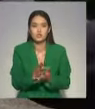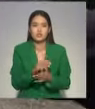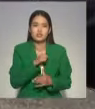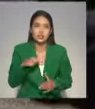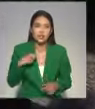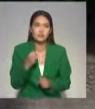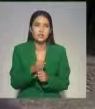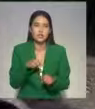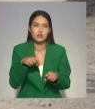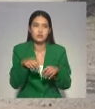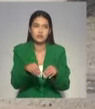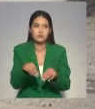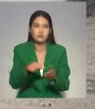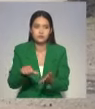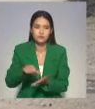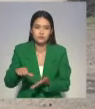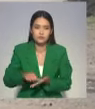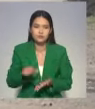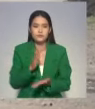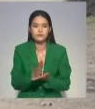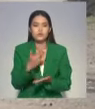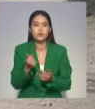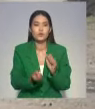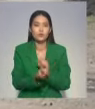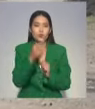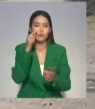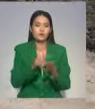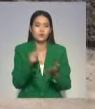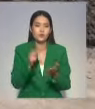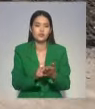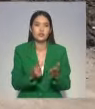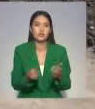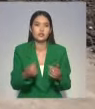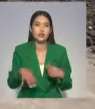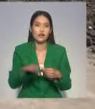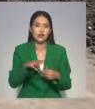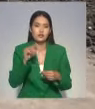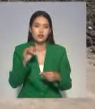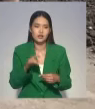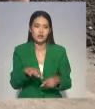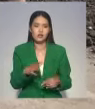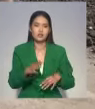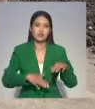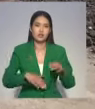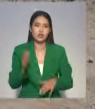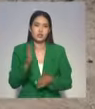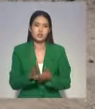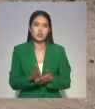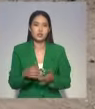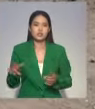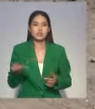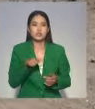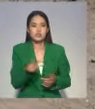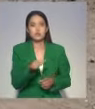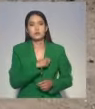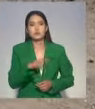вот как-то выкарабкиваются. Как только земля немного подсыхает после дождей, жители улицы Парковой берутся за лопаты, спешат залатать дорогу.